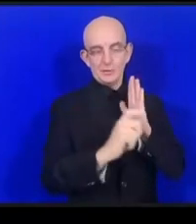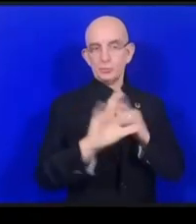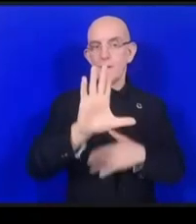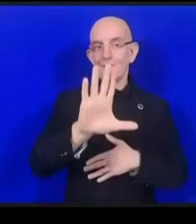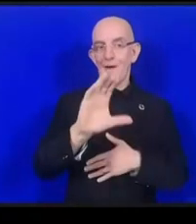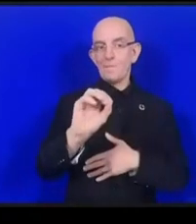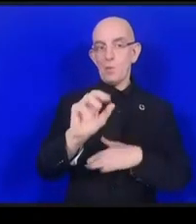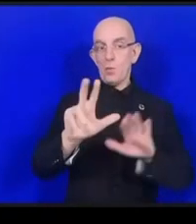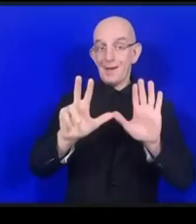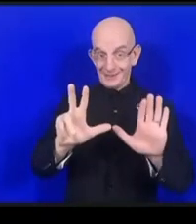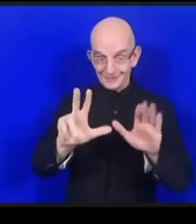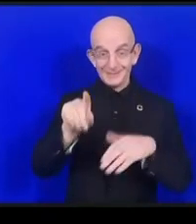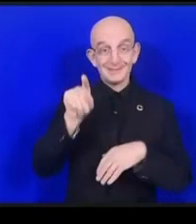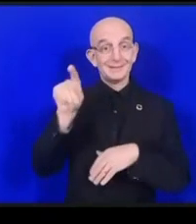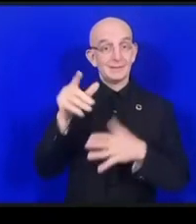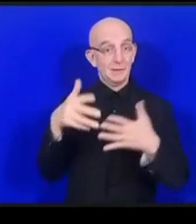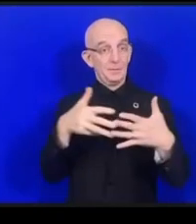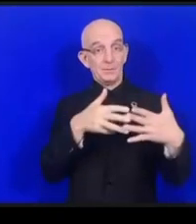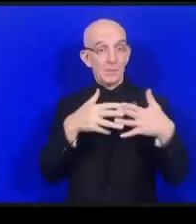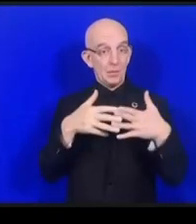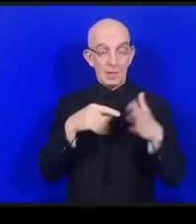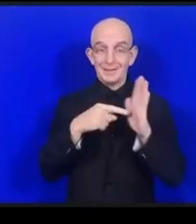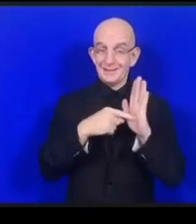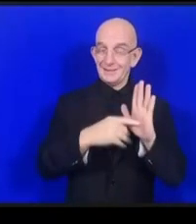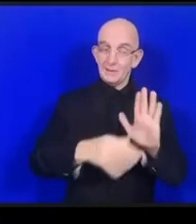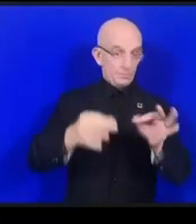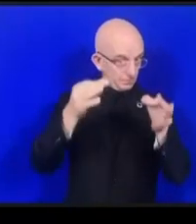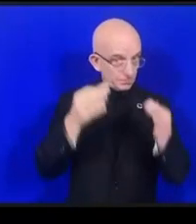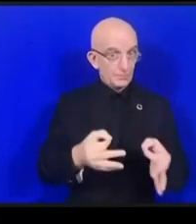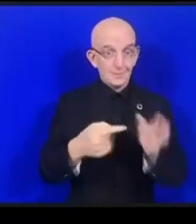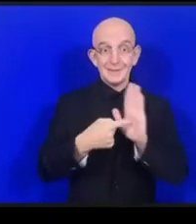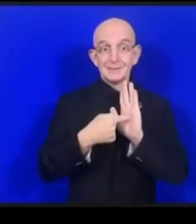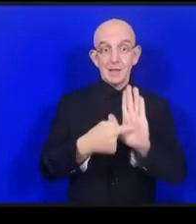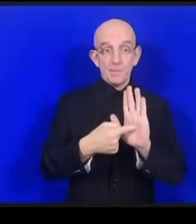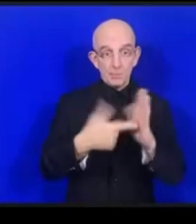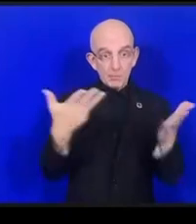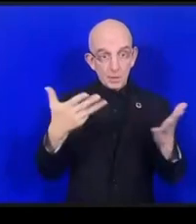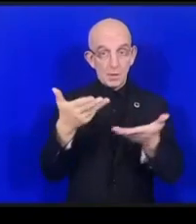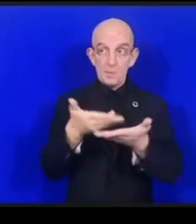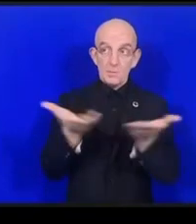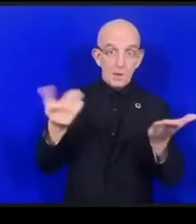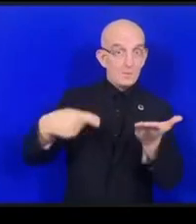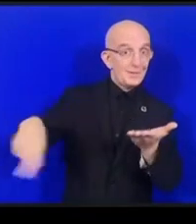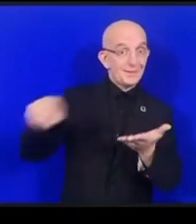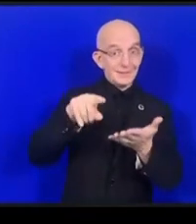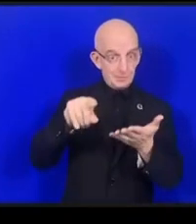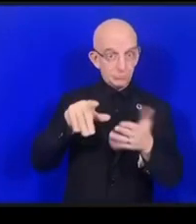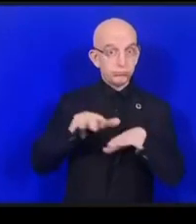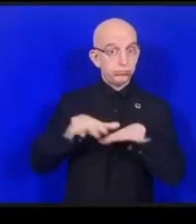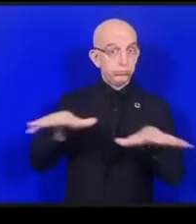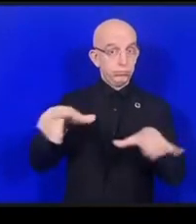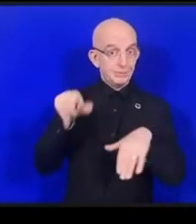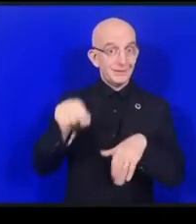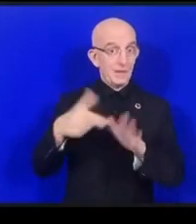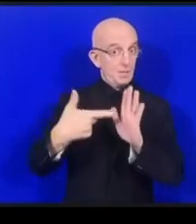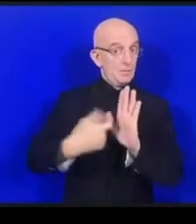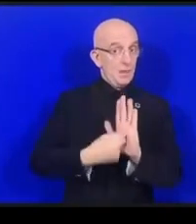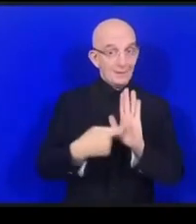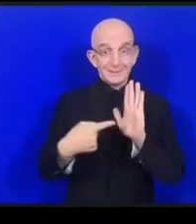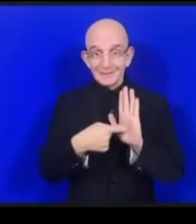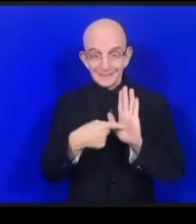раз раздел который касается госзакупок и там уже есть